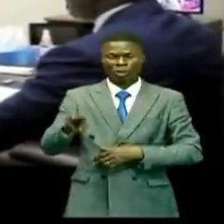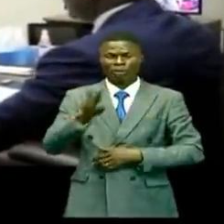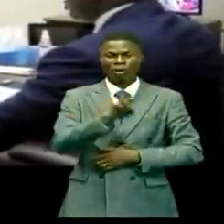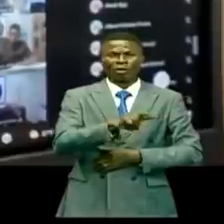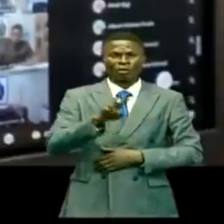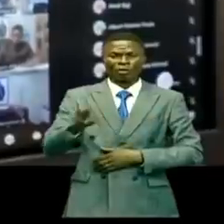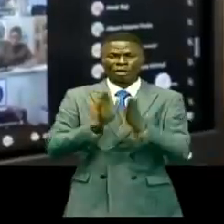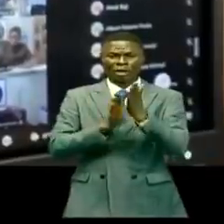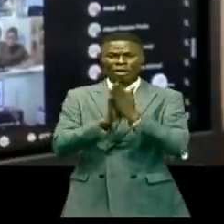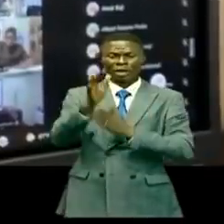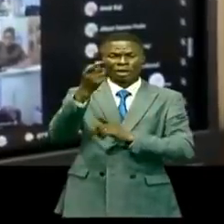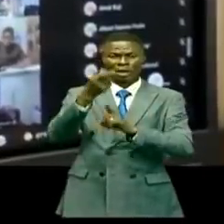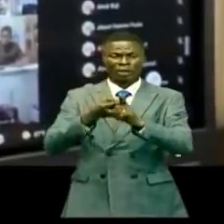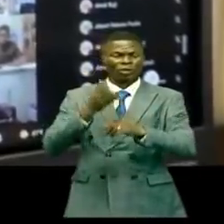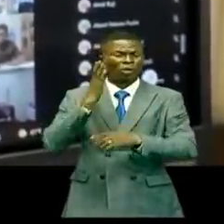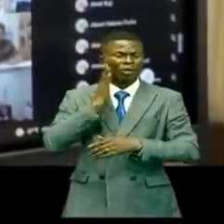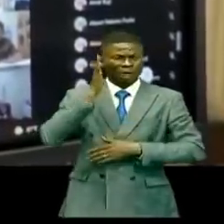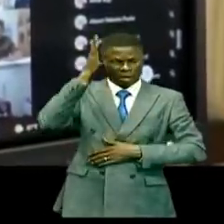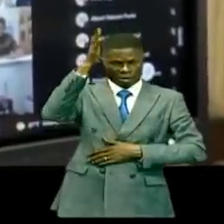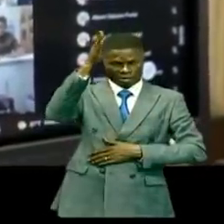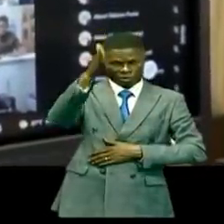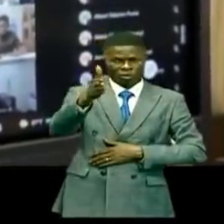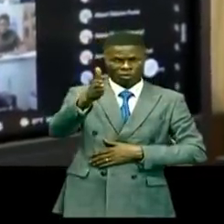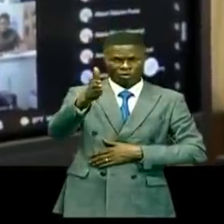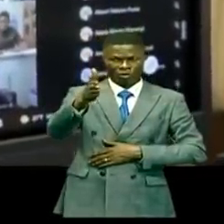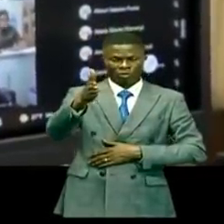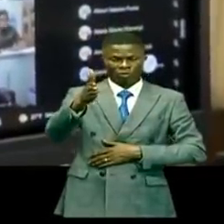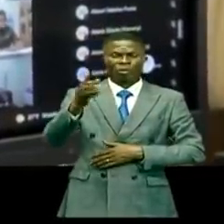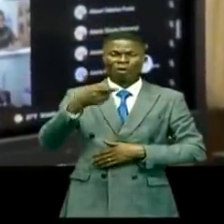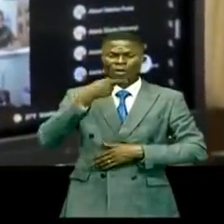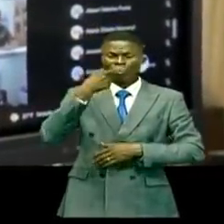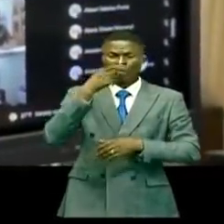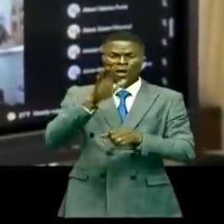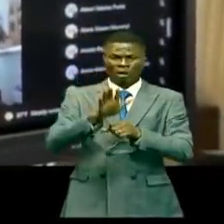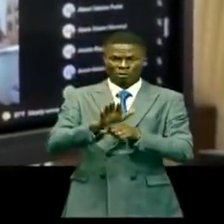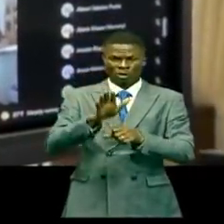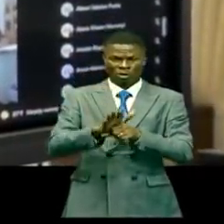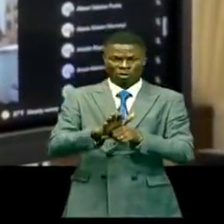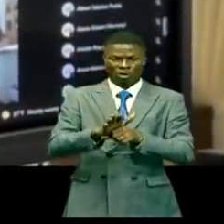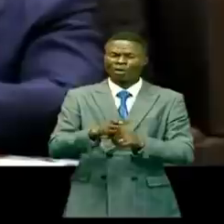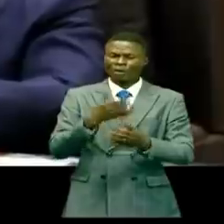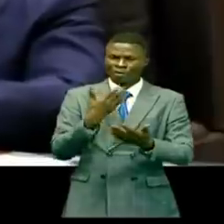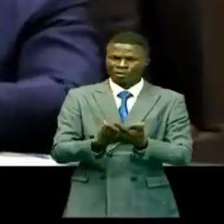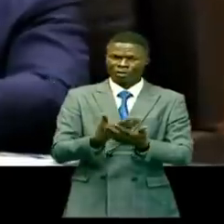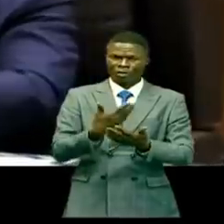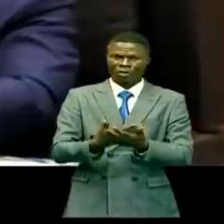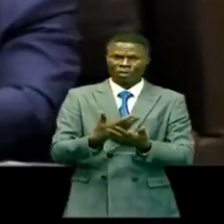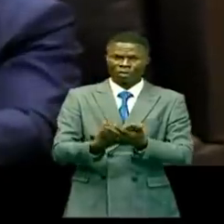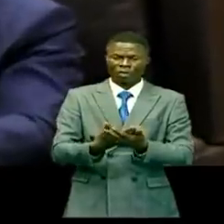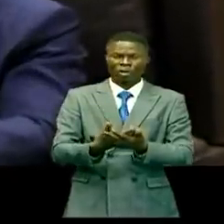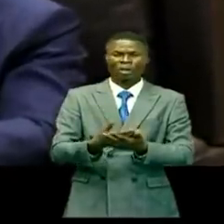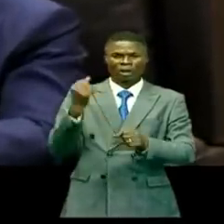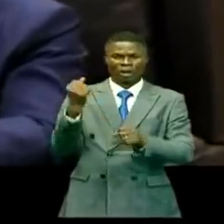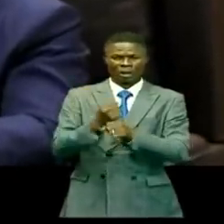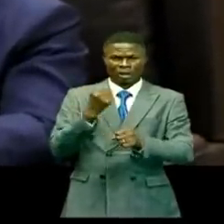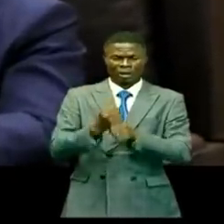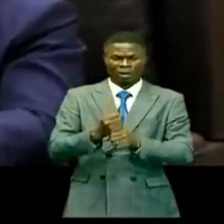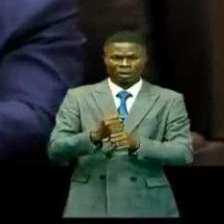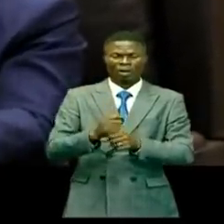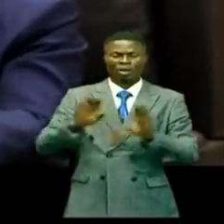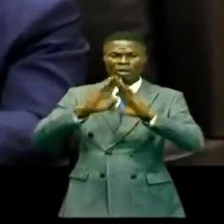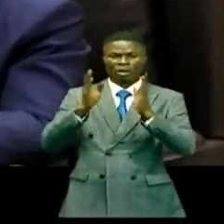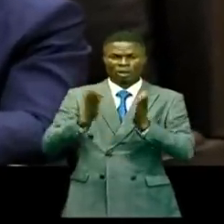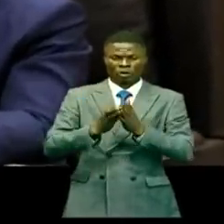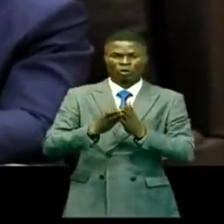le 15 mars prochain. Il a insisté sur l'urgence et le devoir pour les membres du